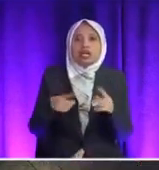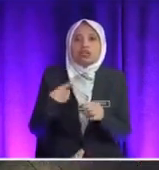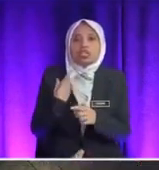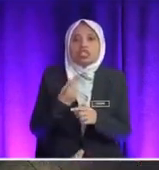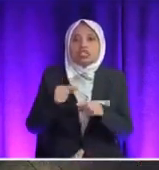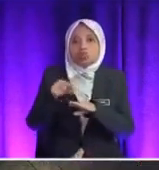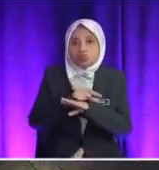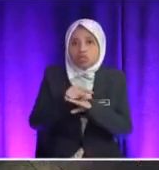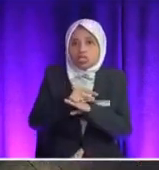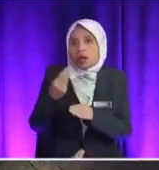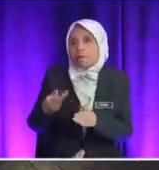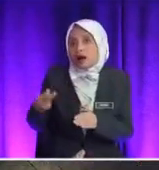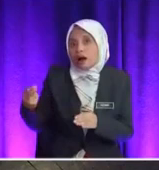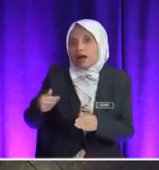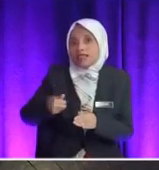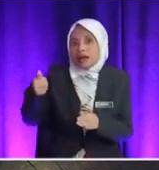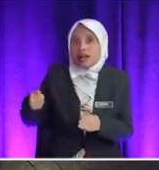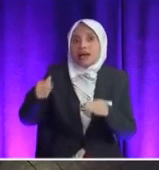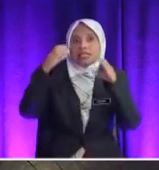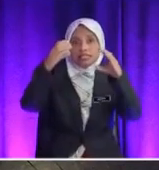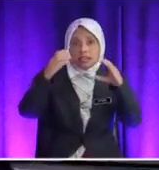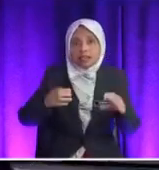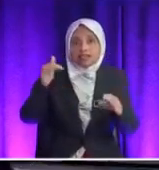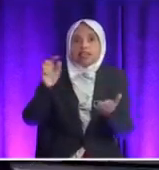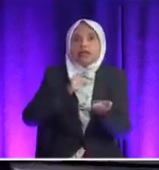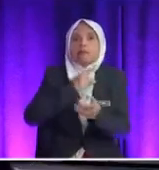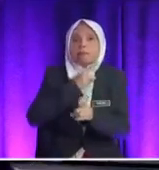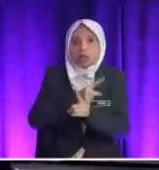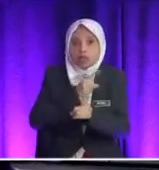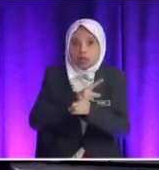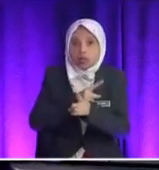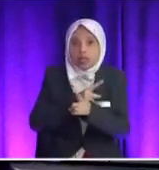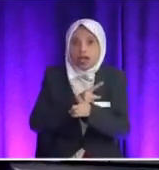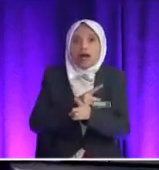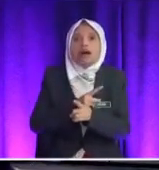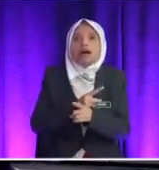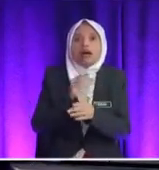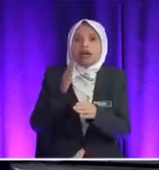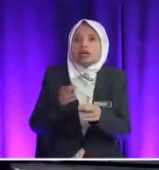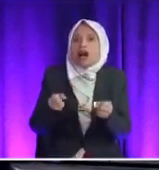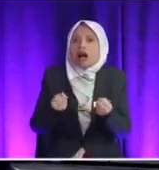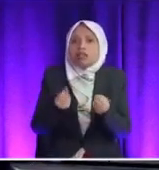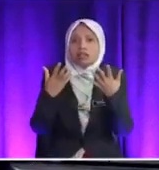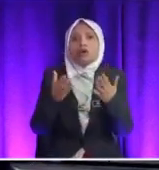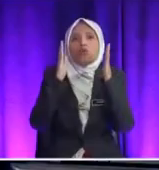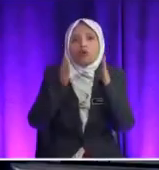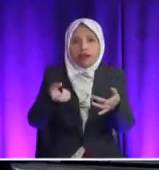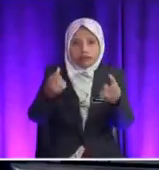itu biasanya betul yang betul-betul bersih Alhamdulillah ya Allah ada yang pelanggan ramaikan